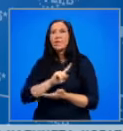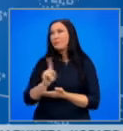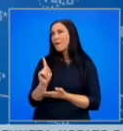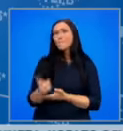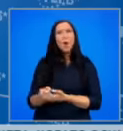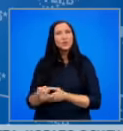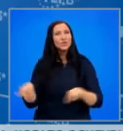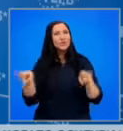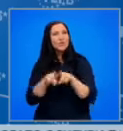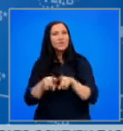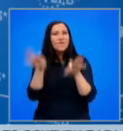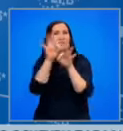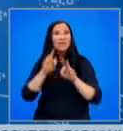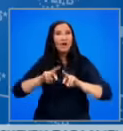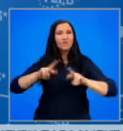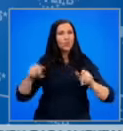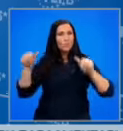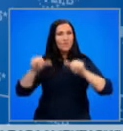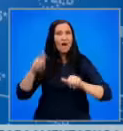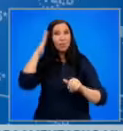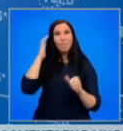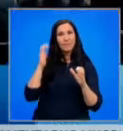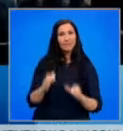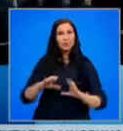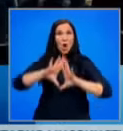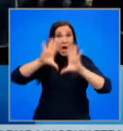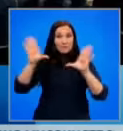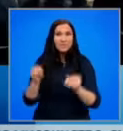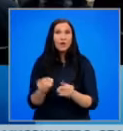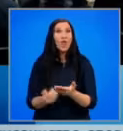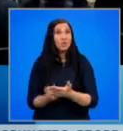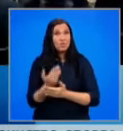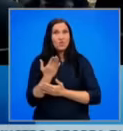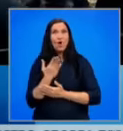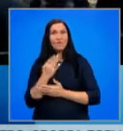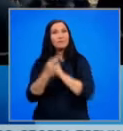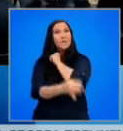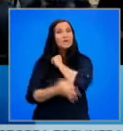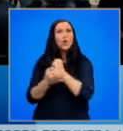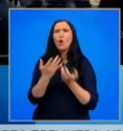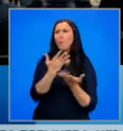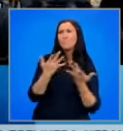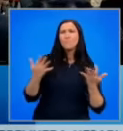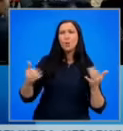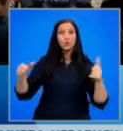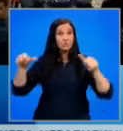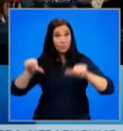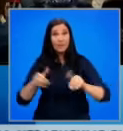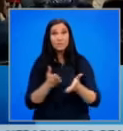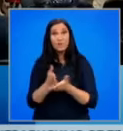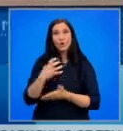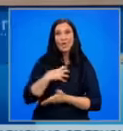да се сравни с никакъв друг провал на правителство в цялата ни най-нова история. От множеството провали, според